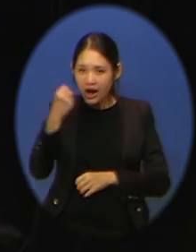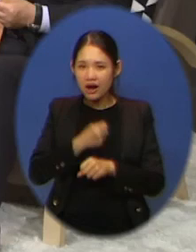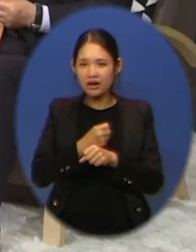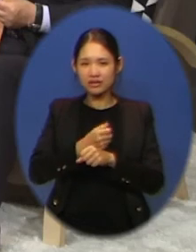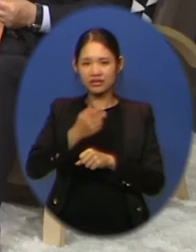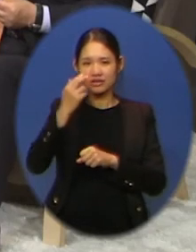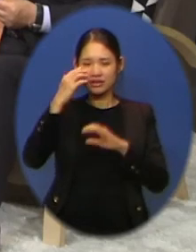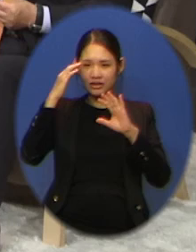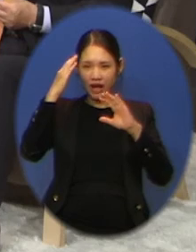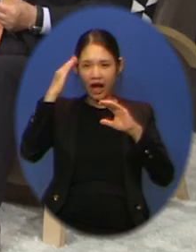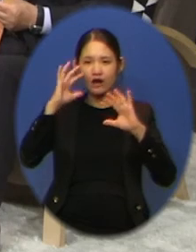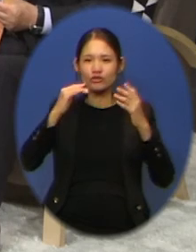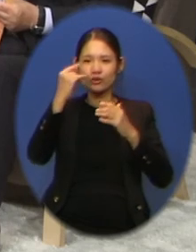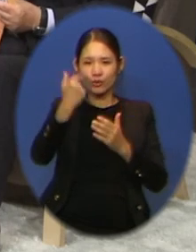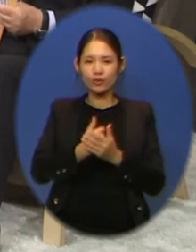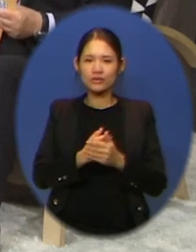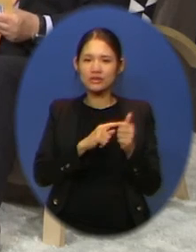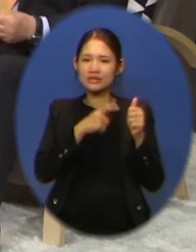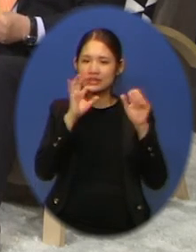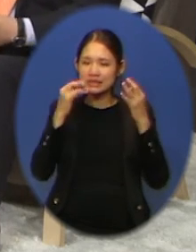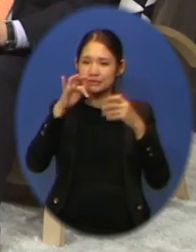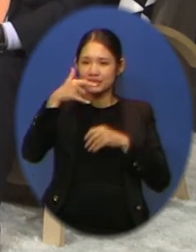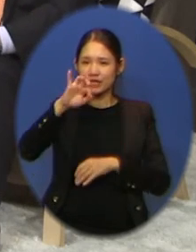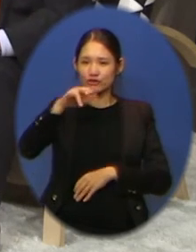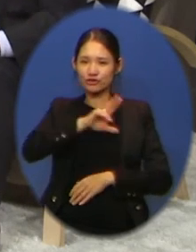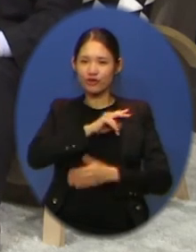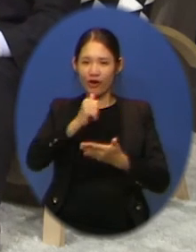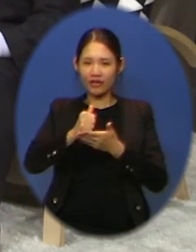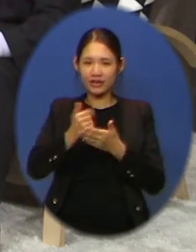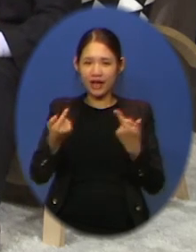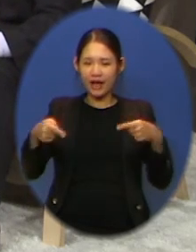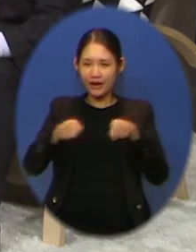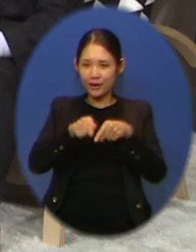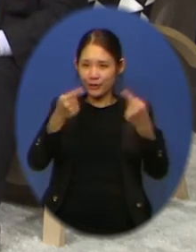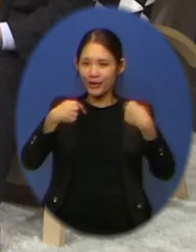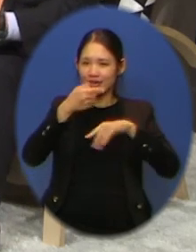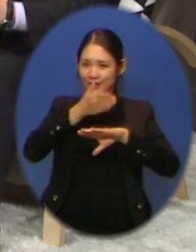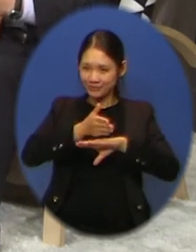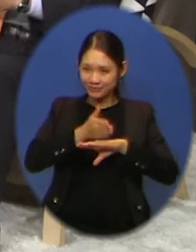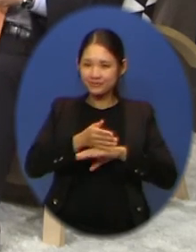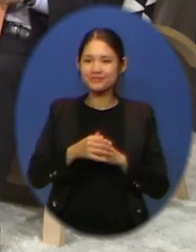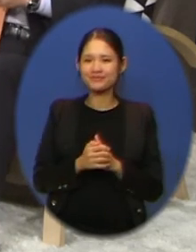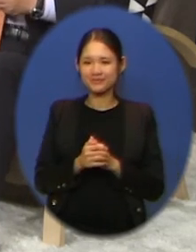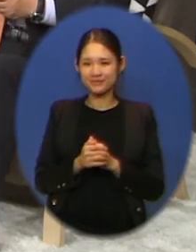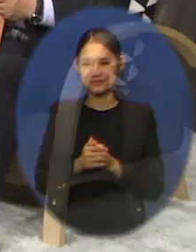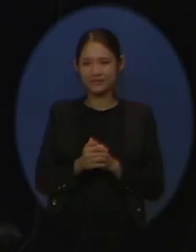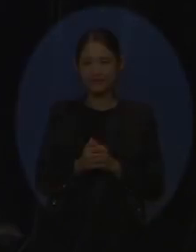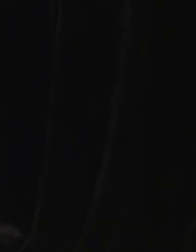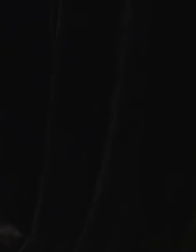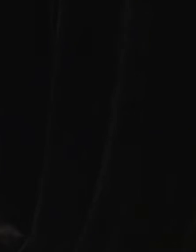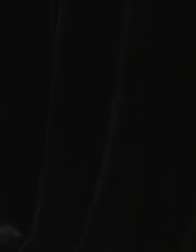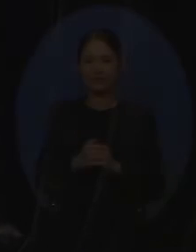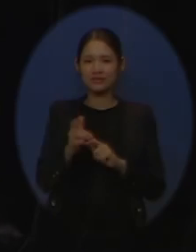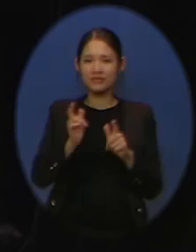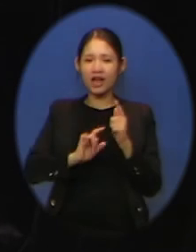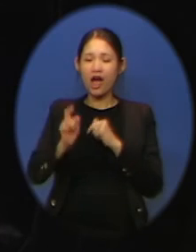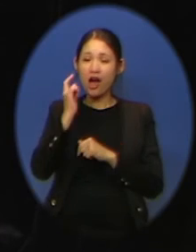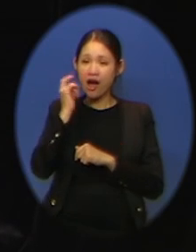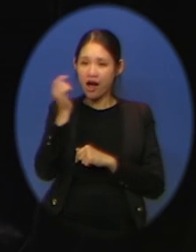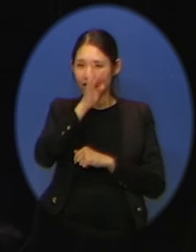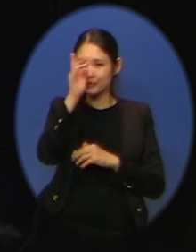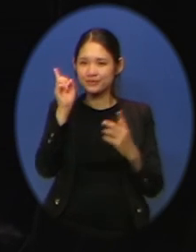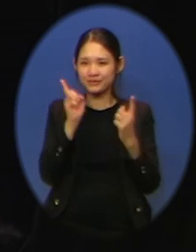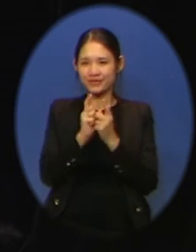김창준 의원님과 함께했습니다. 나와주셔서 고맙습니다. 감사합니다. 네. 자, 더 아름다운 만남